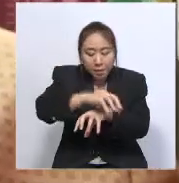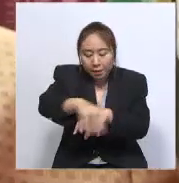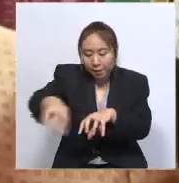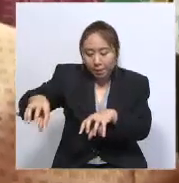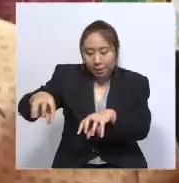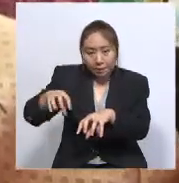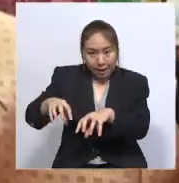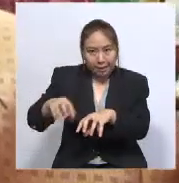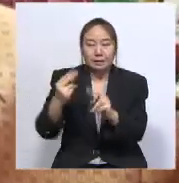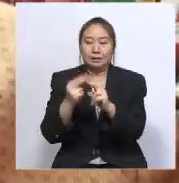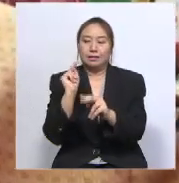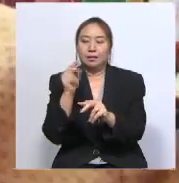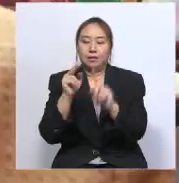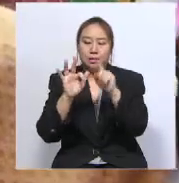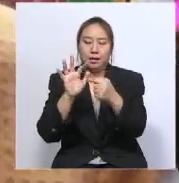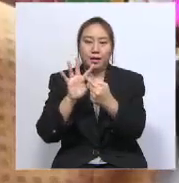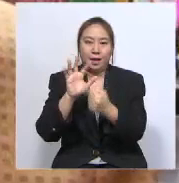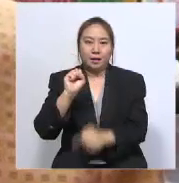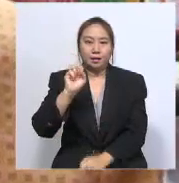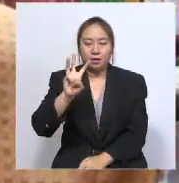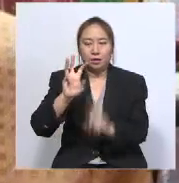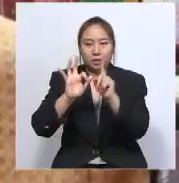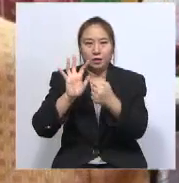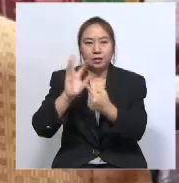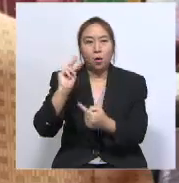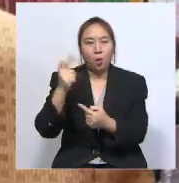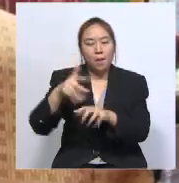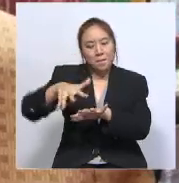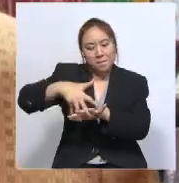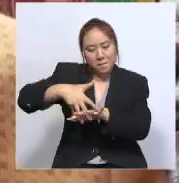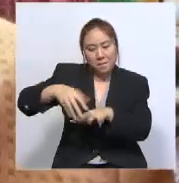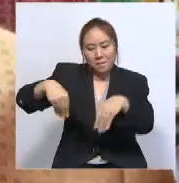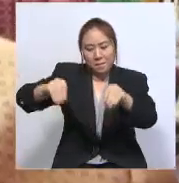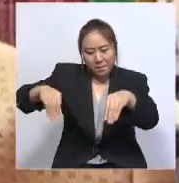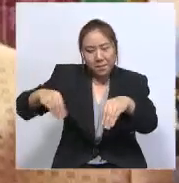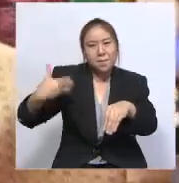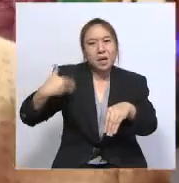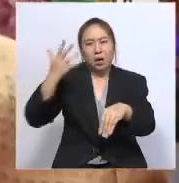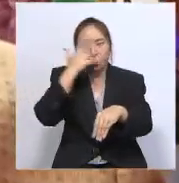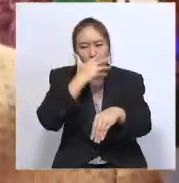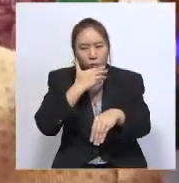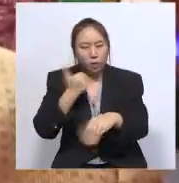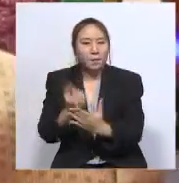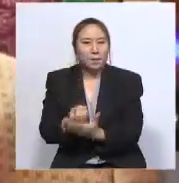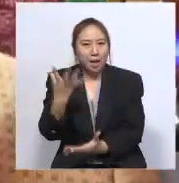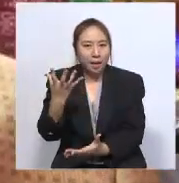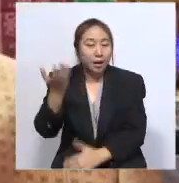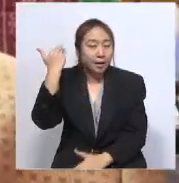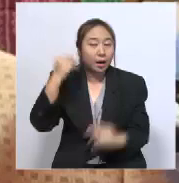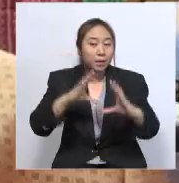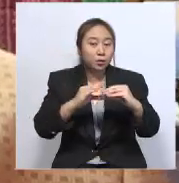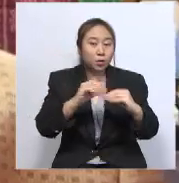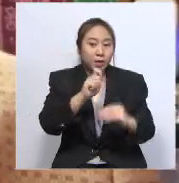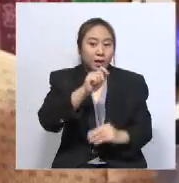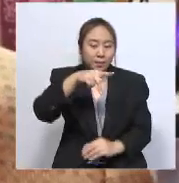งก็คือหมู่บ้านท่าสว่างนะครับมีการทอผ้าไหมที่มีความสวยงามมากนะครับแล้วก็มีราคาแพงซึ่งเมื่อคราวประชุมเอเปกที่